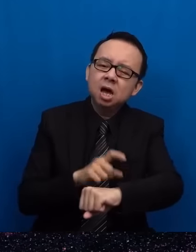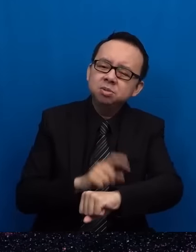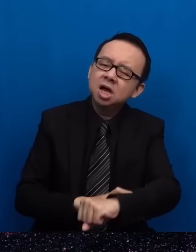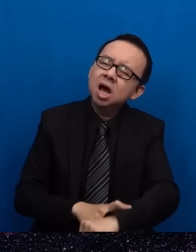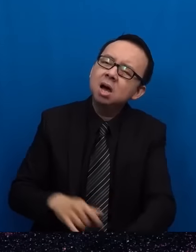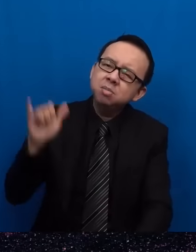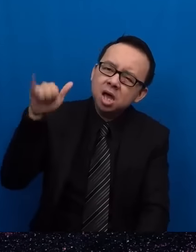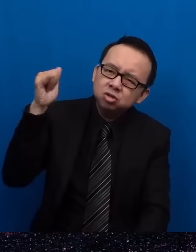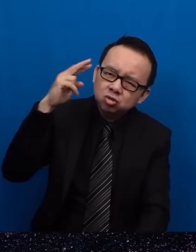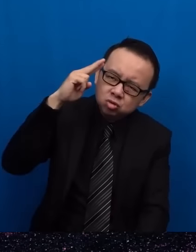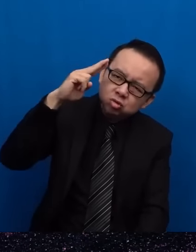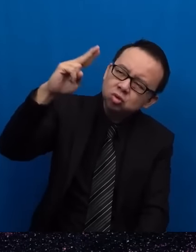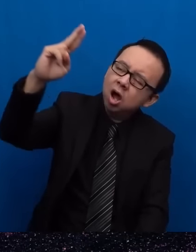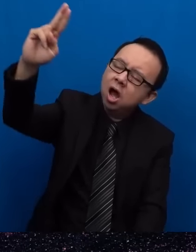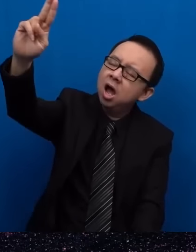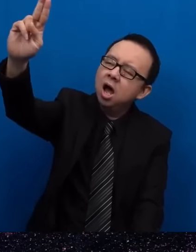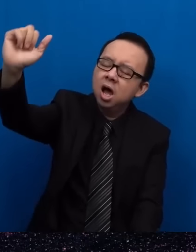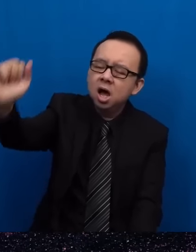setiap jam ya